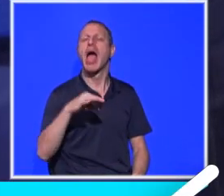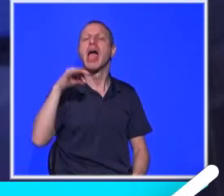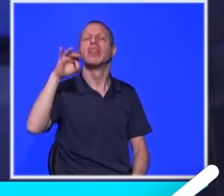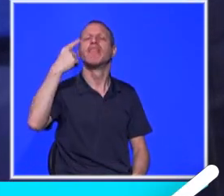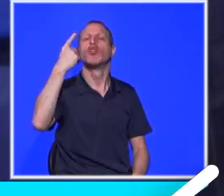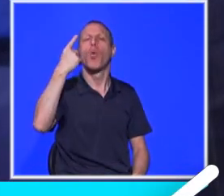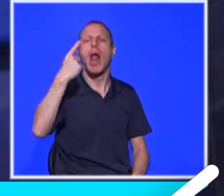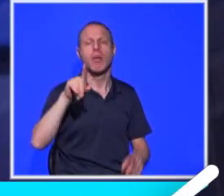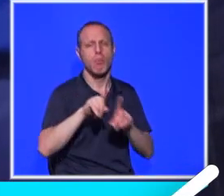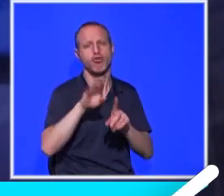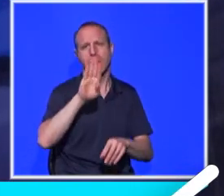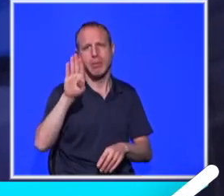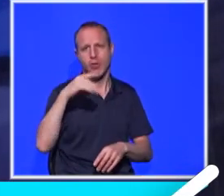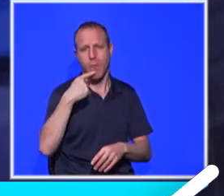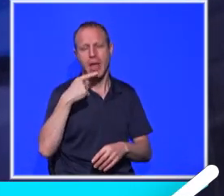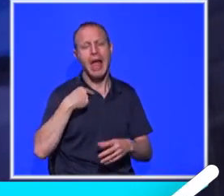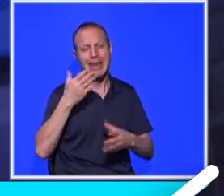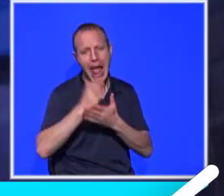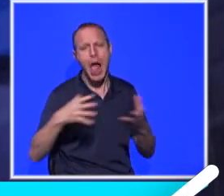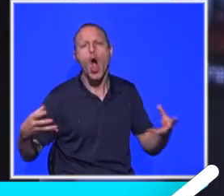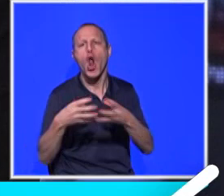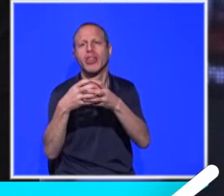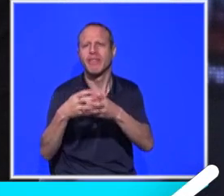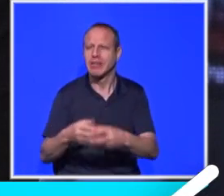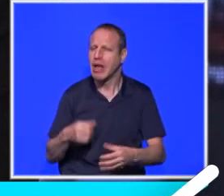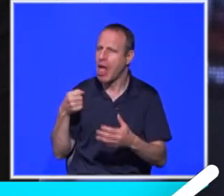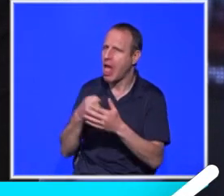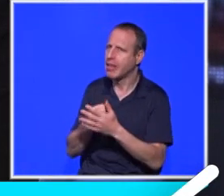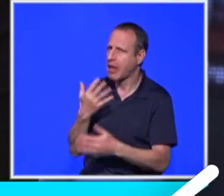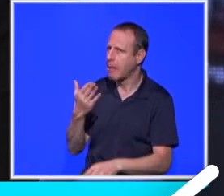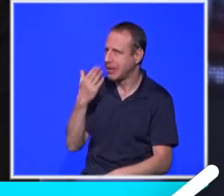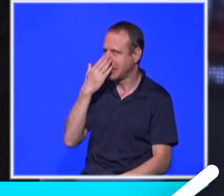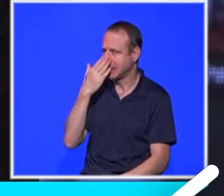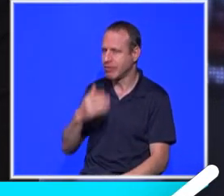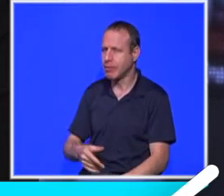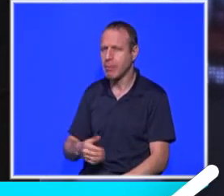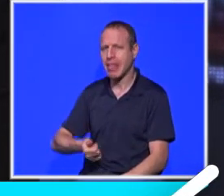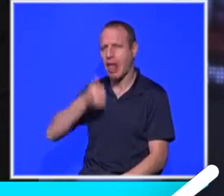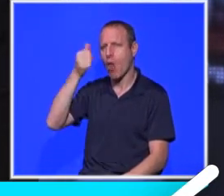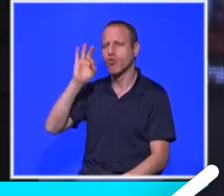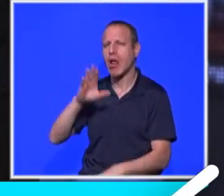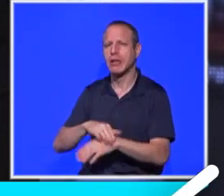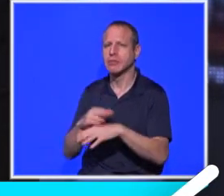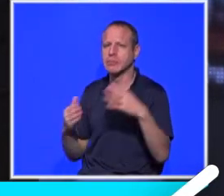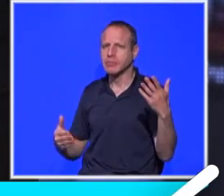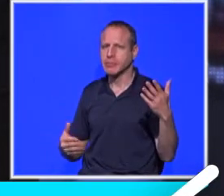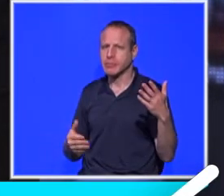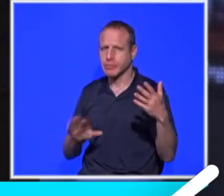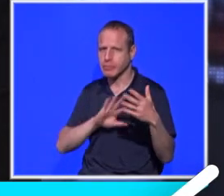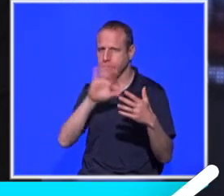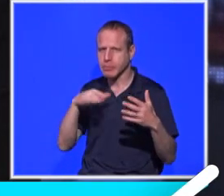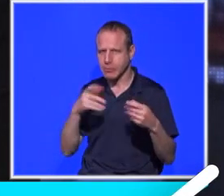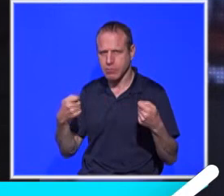שבנימין נתניהו אומר, אני גם חלק מקולקטיב. עד כמה התאכזבת מההתנהלות של השמאל, בכל מה